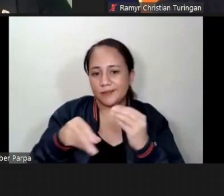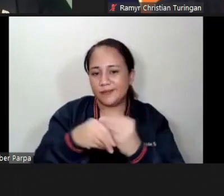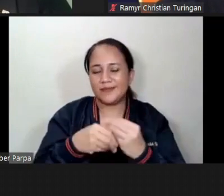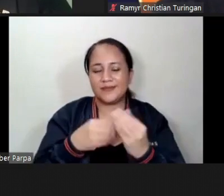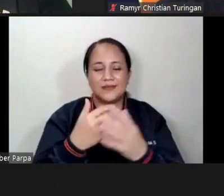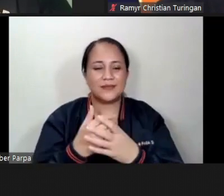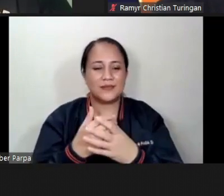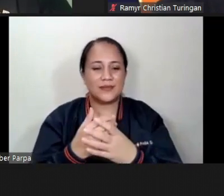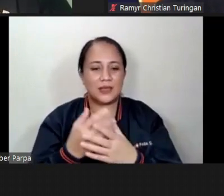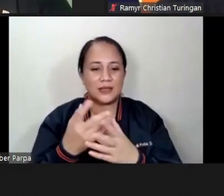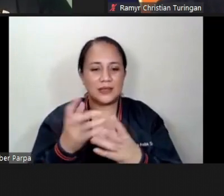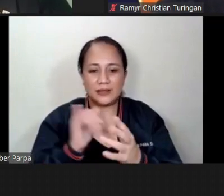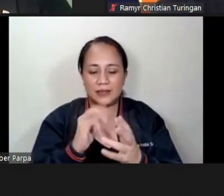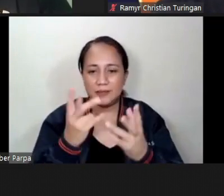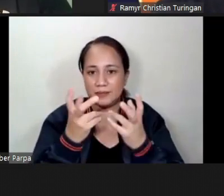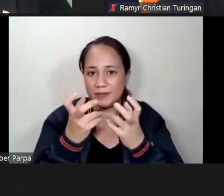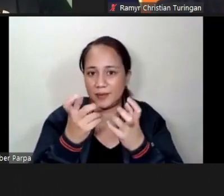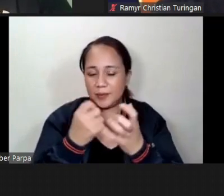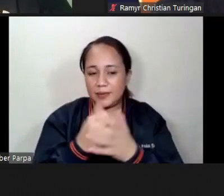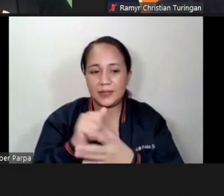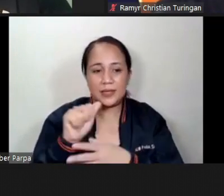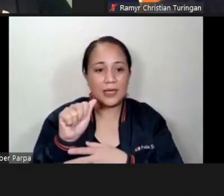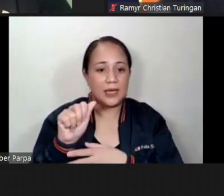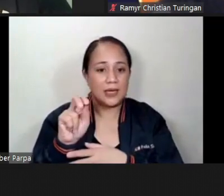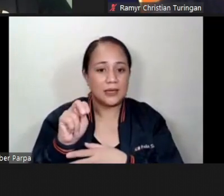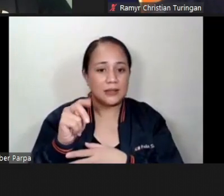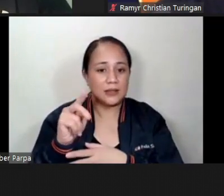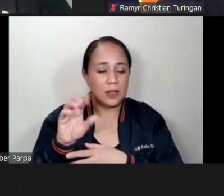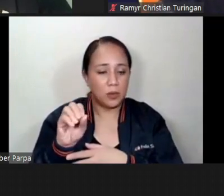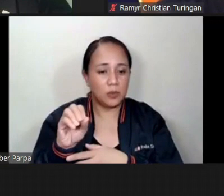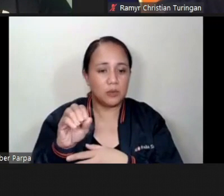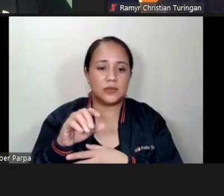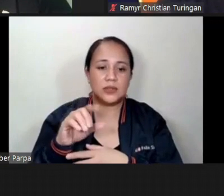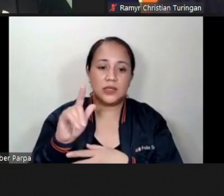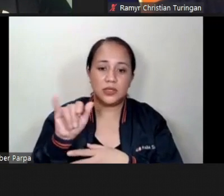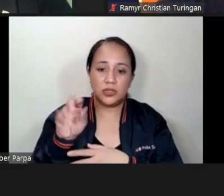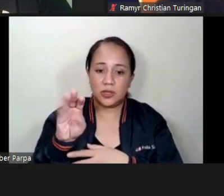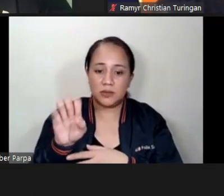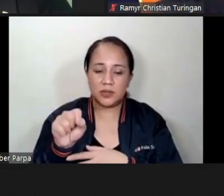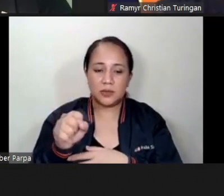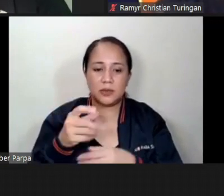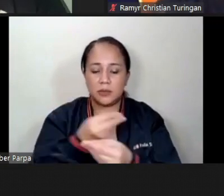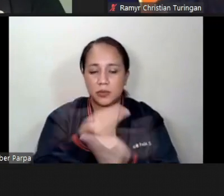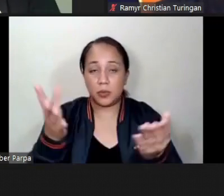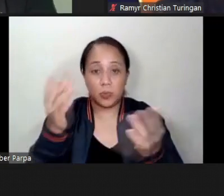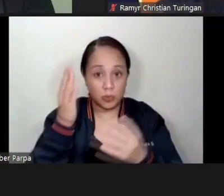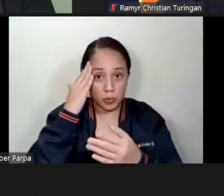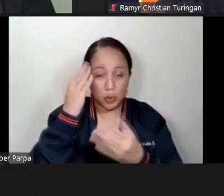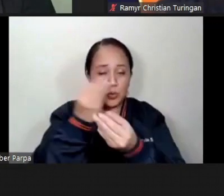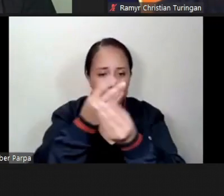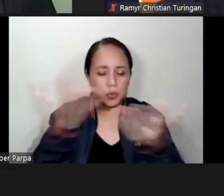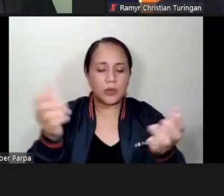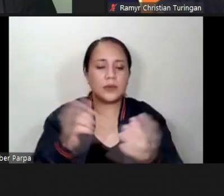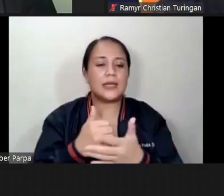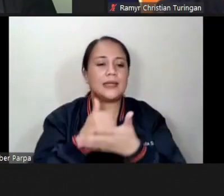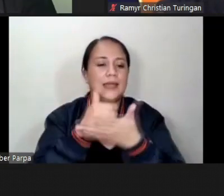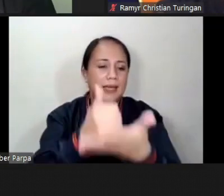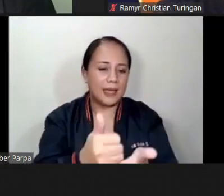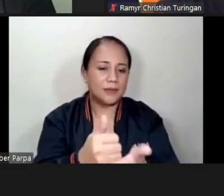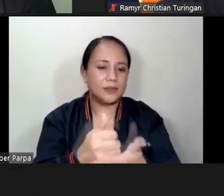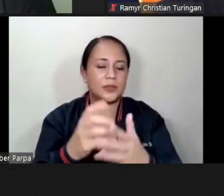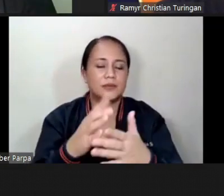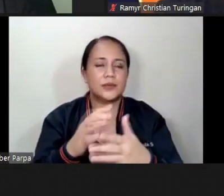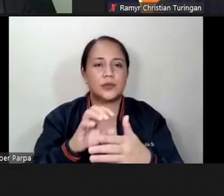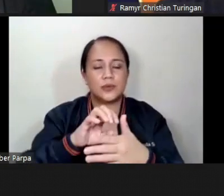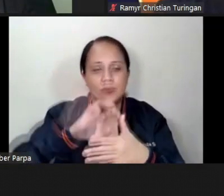nga rin po na sinabi ni Kuya Angela at Kuya James na ibahagi natin sa iba ang ating mga nalalaman upang makatulong tayo to end this